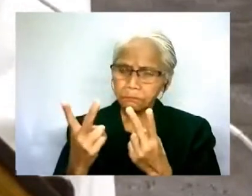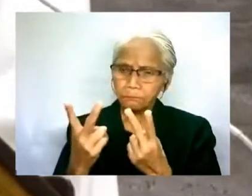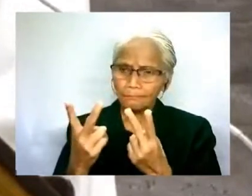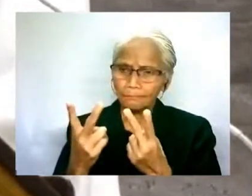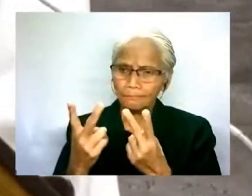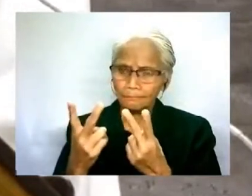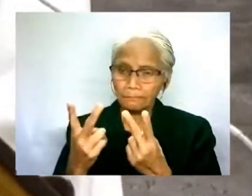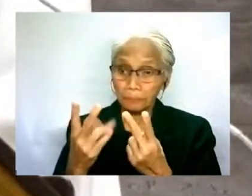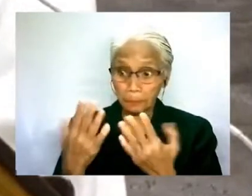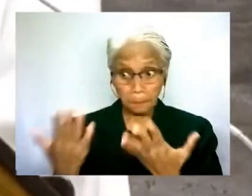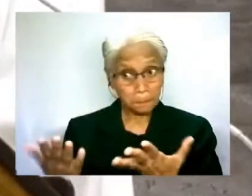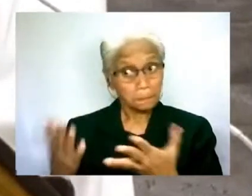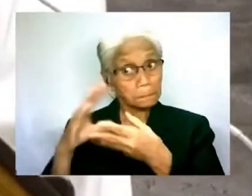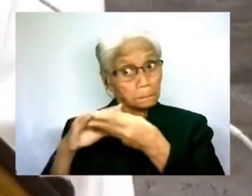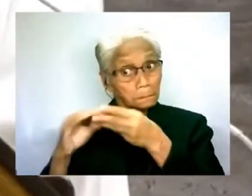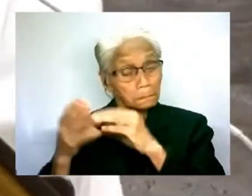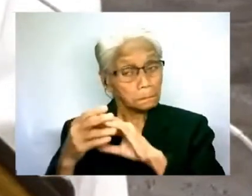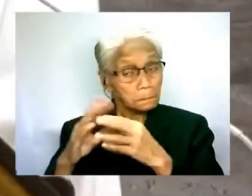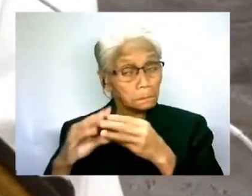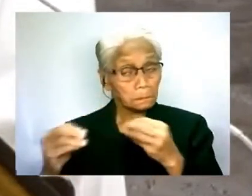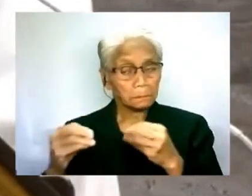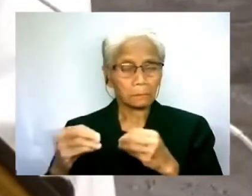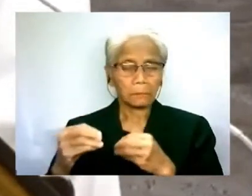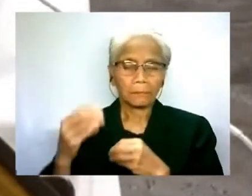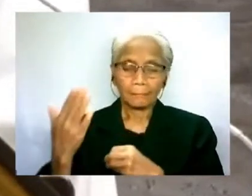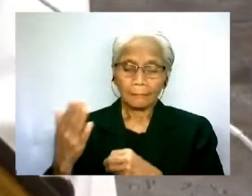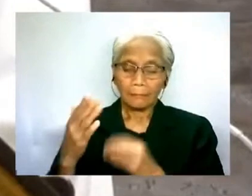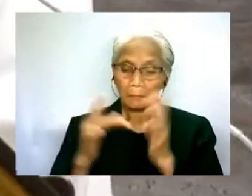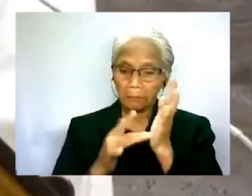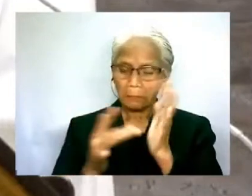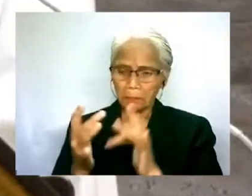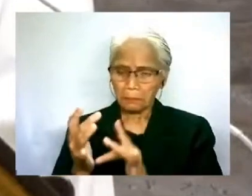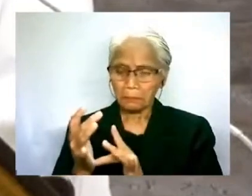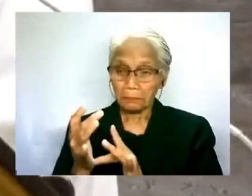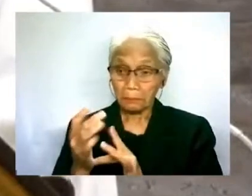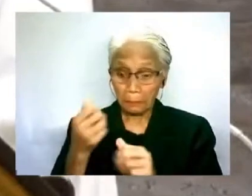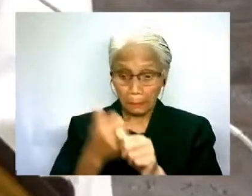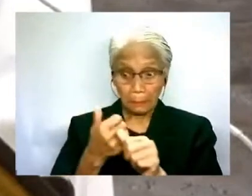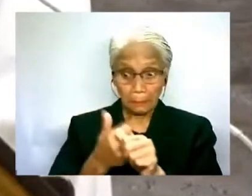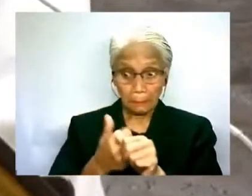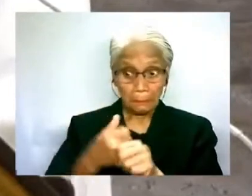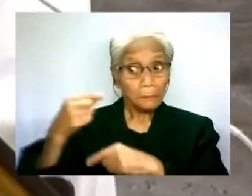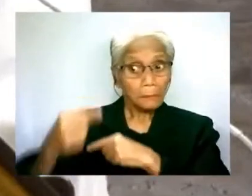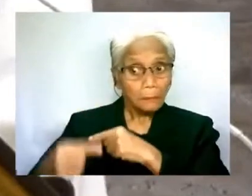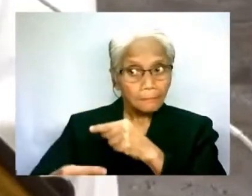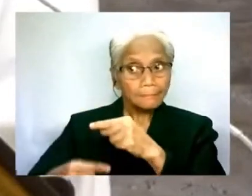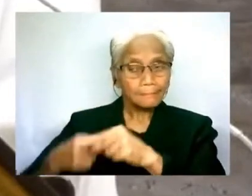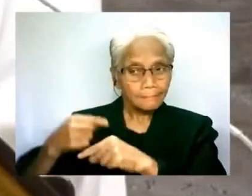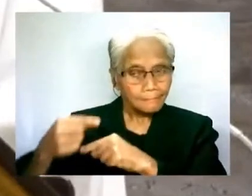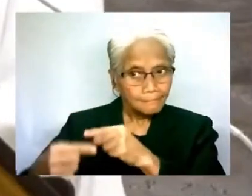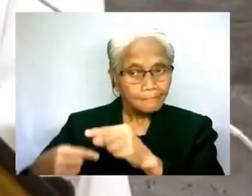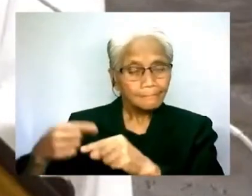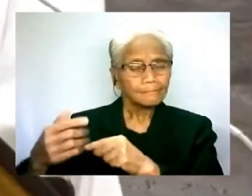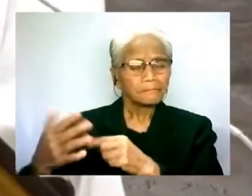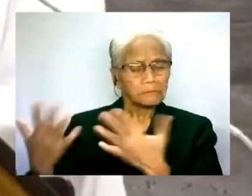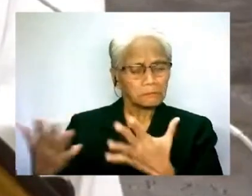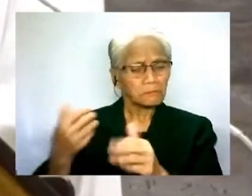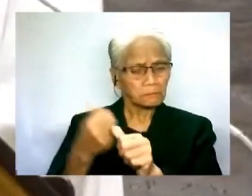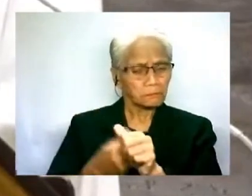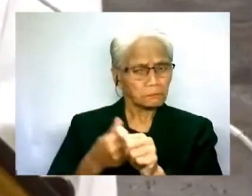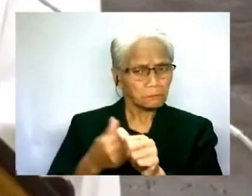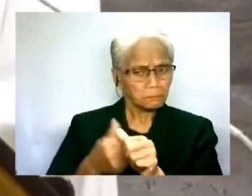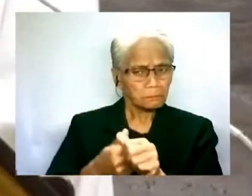Jesus na sa bawat henerasyon, bawat tao ay nagtutupad ang